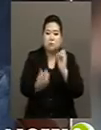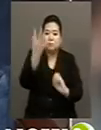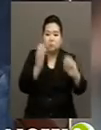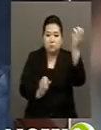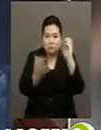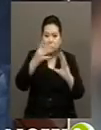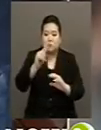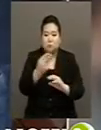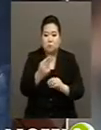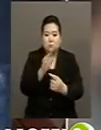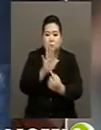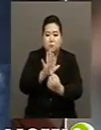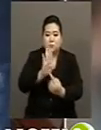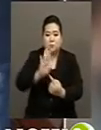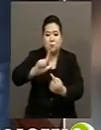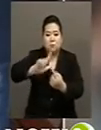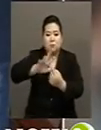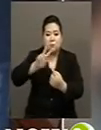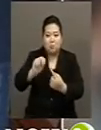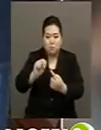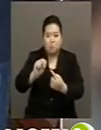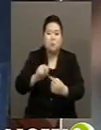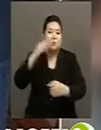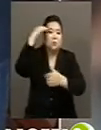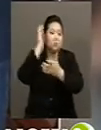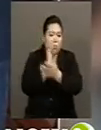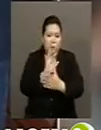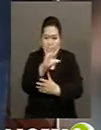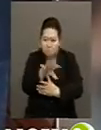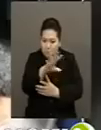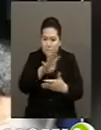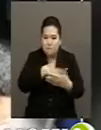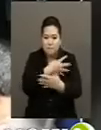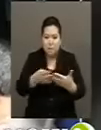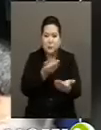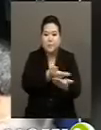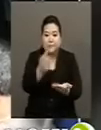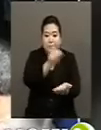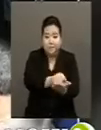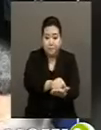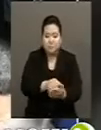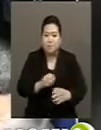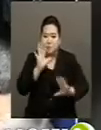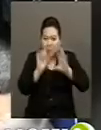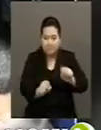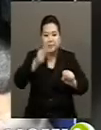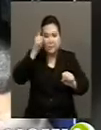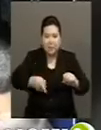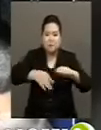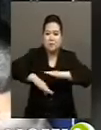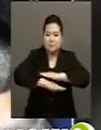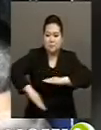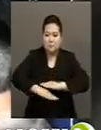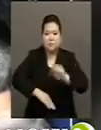ก็ยังอยู่ในพื้นที่จำนวนมากด้วยตำรวจเขาก็เลยไปทำการล่อซื้อมานะคะปรากฏว่าก็ไปเจอตัวจริงๆค่ะ